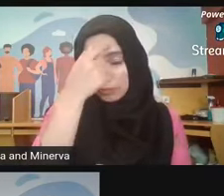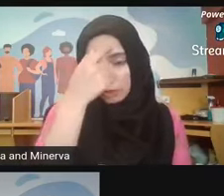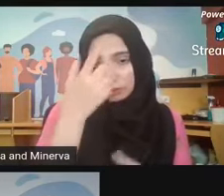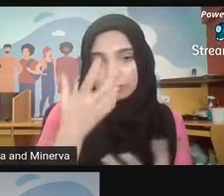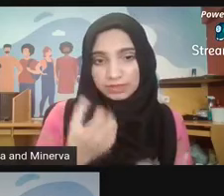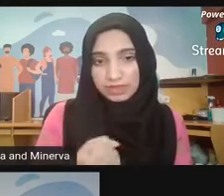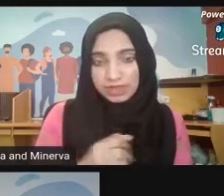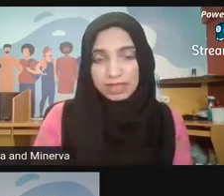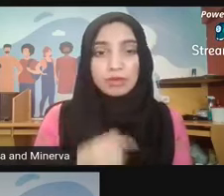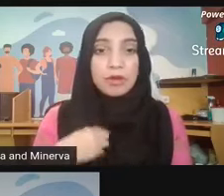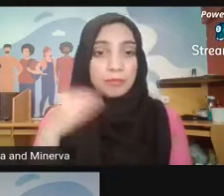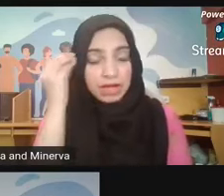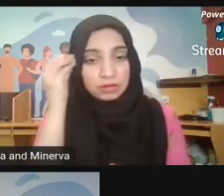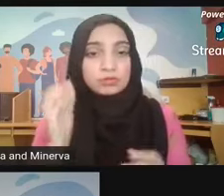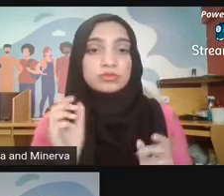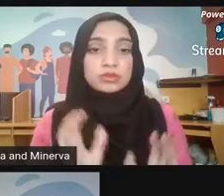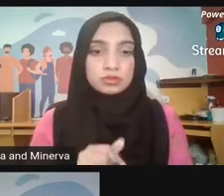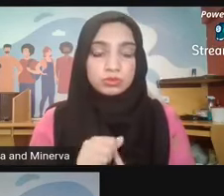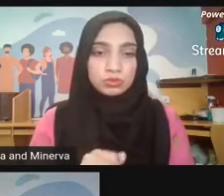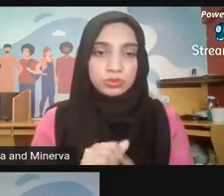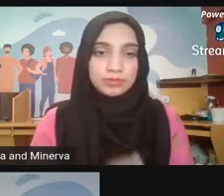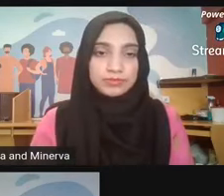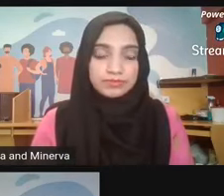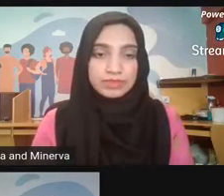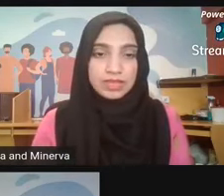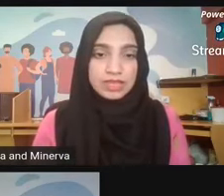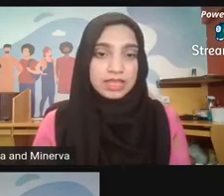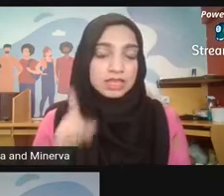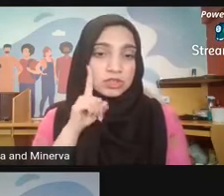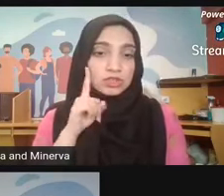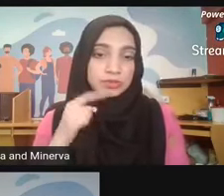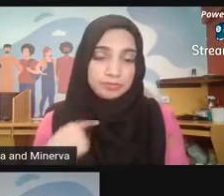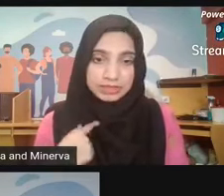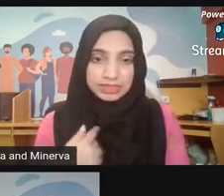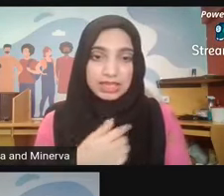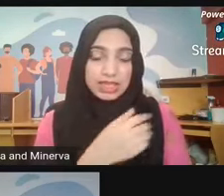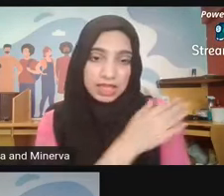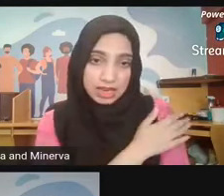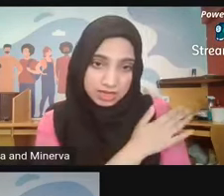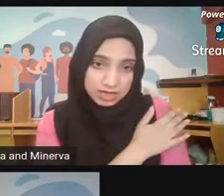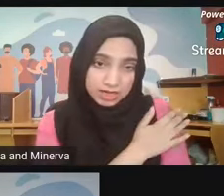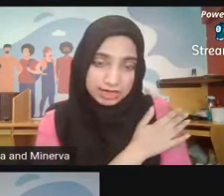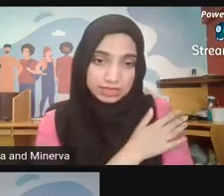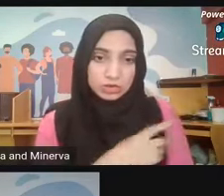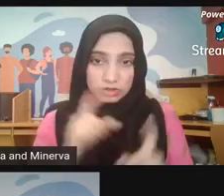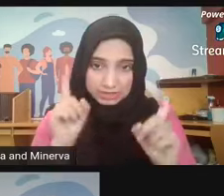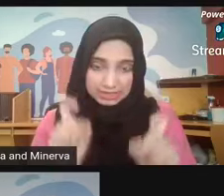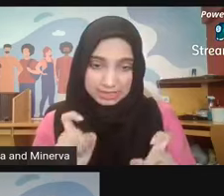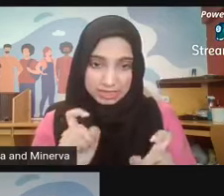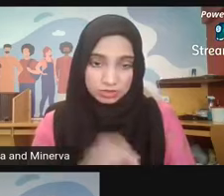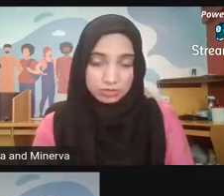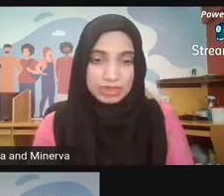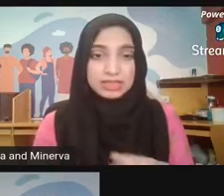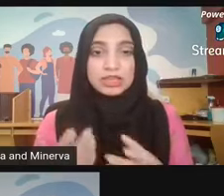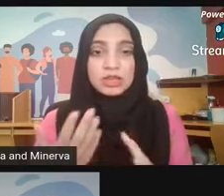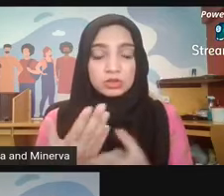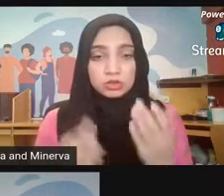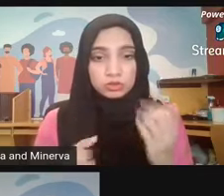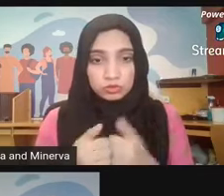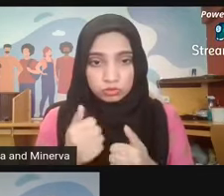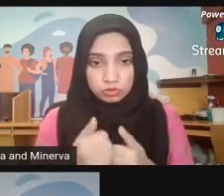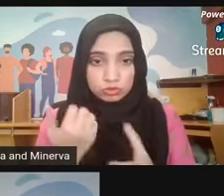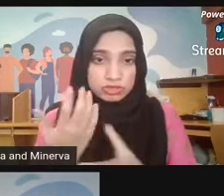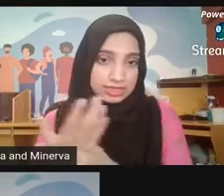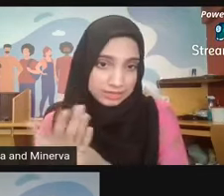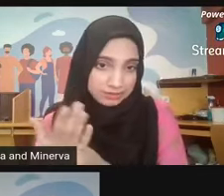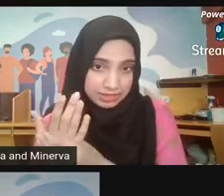ब्रेस्ट? सबसे पहले तो ये है कि इफ आई एम एग्जामिनिंग माई राइट ब्रेस्ट आई हैव टू यूज माई लेफ्ट हैंड, इफ आई एम एग्जामिनिंग माई लेफ्ट ब्रेस्ट आई